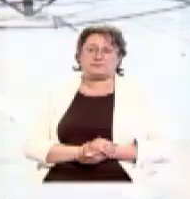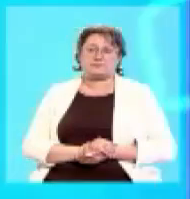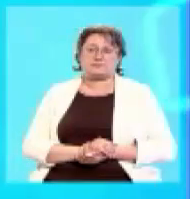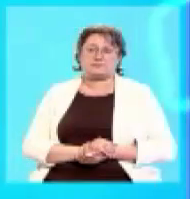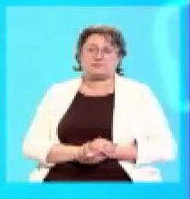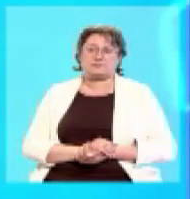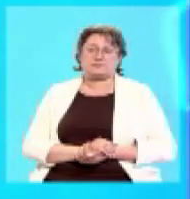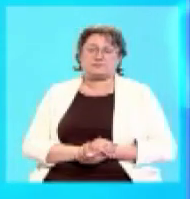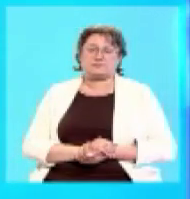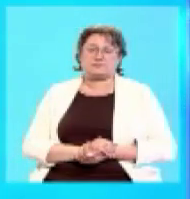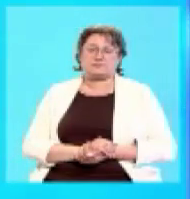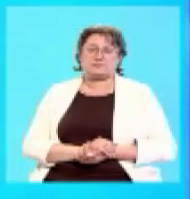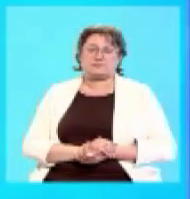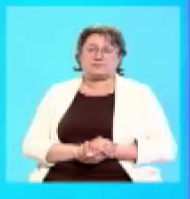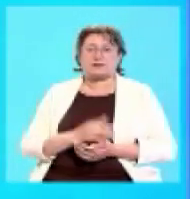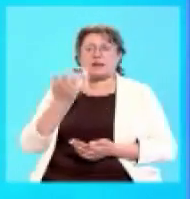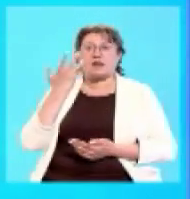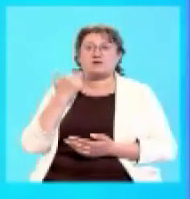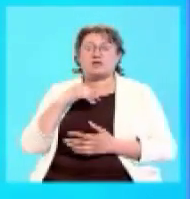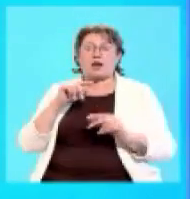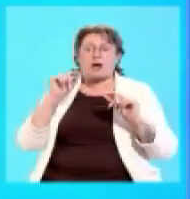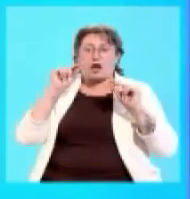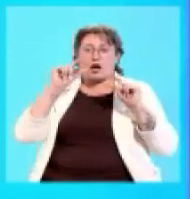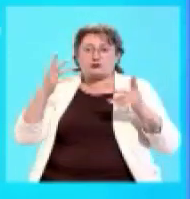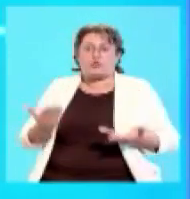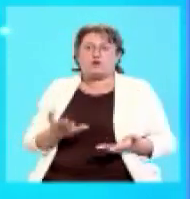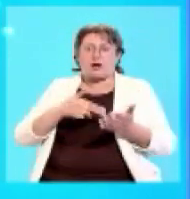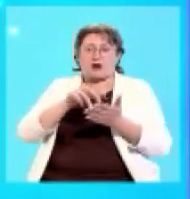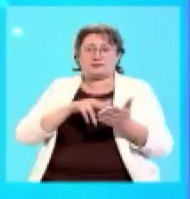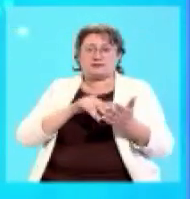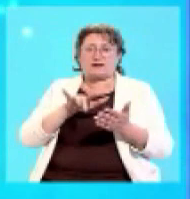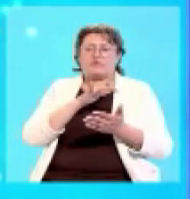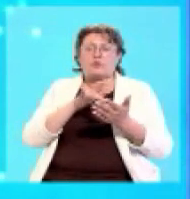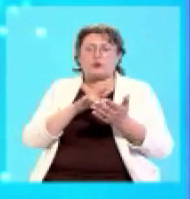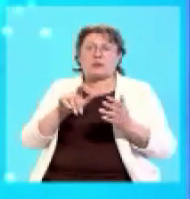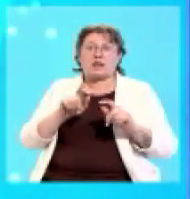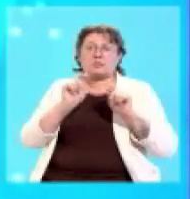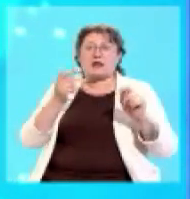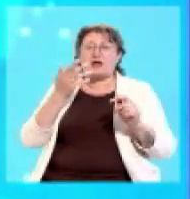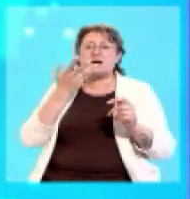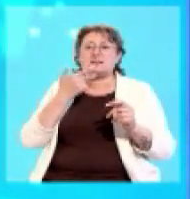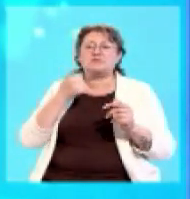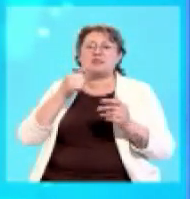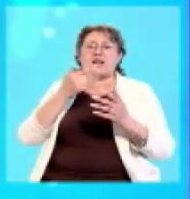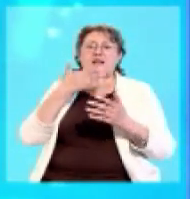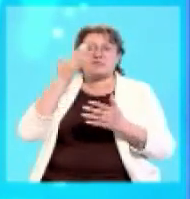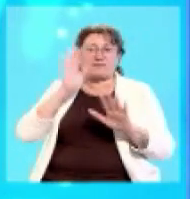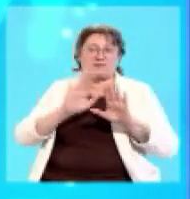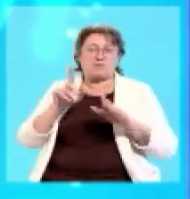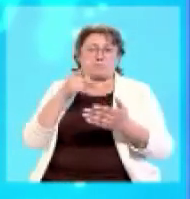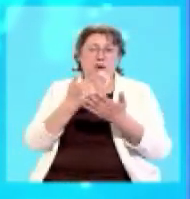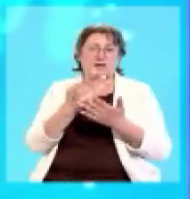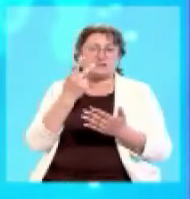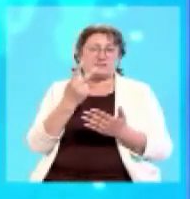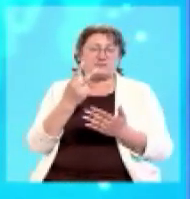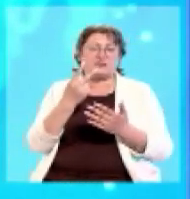Кустанай. Когда оживают краски, в областном центре открылась красочная летняя выставка. На ней представлено